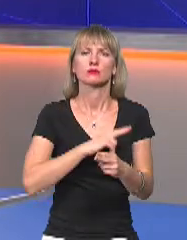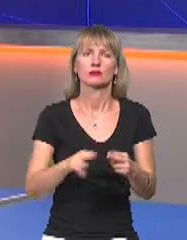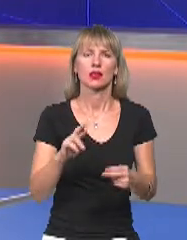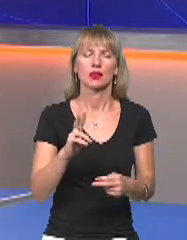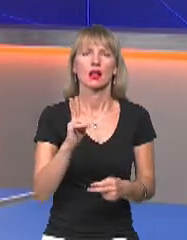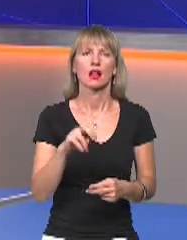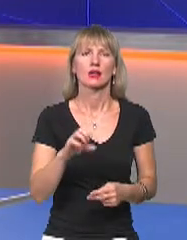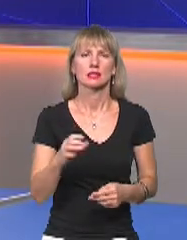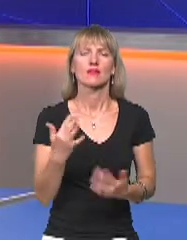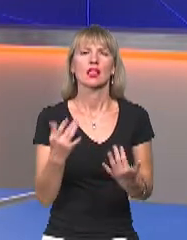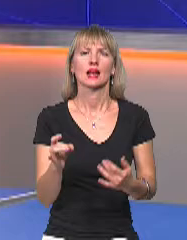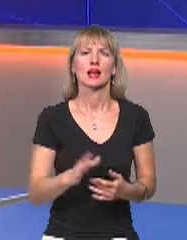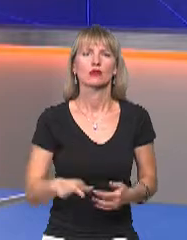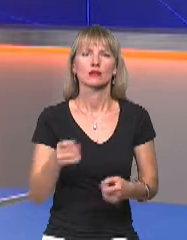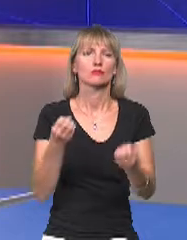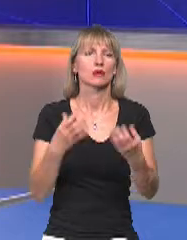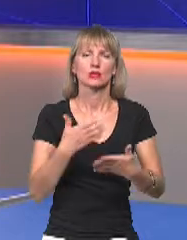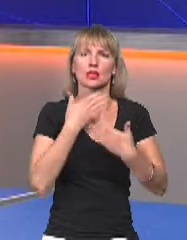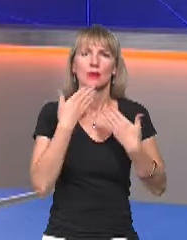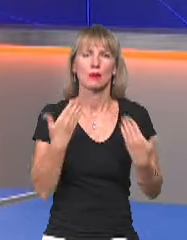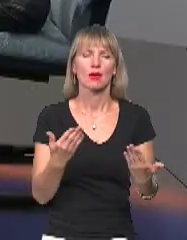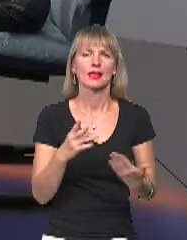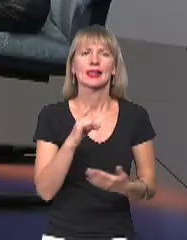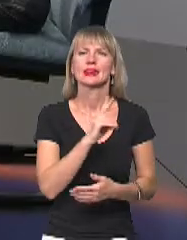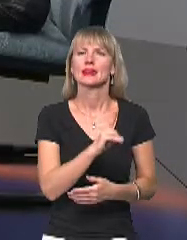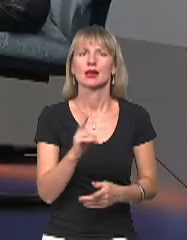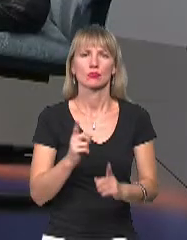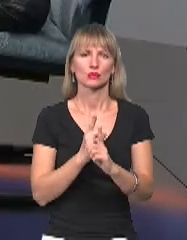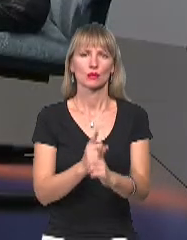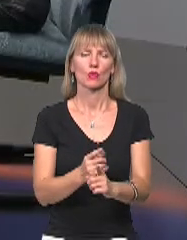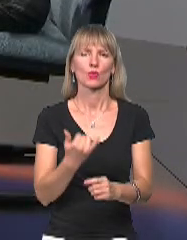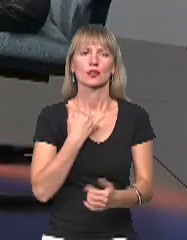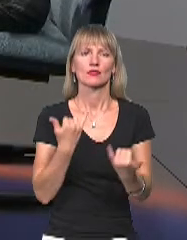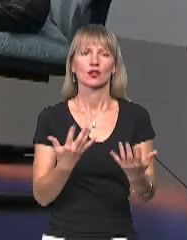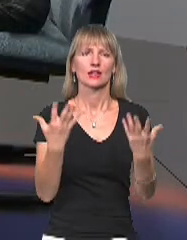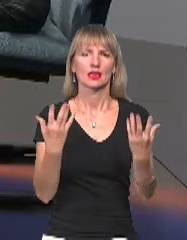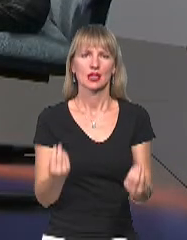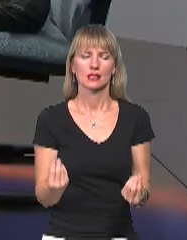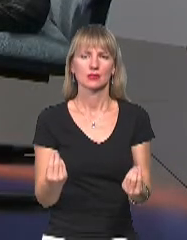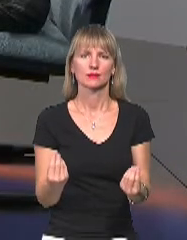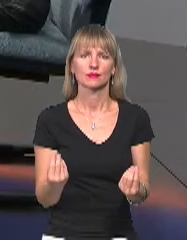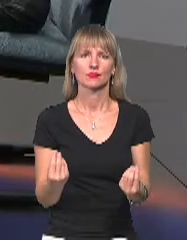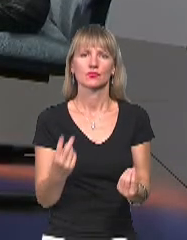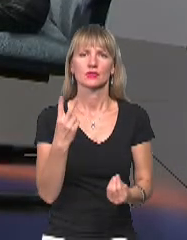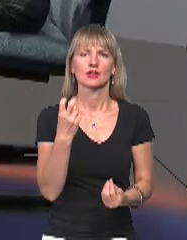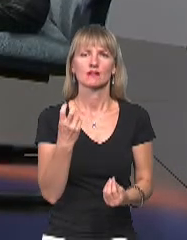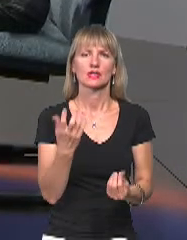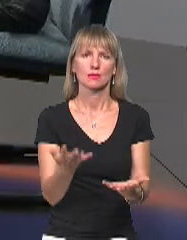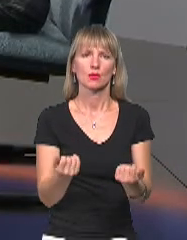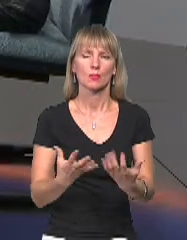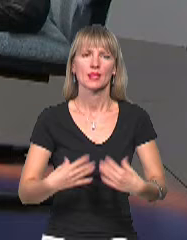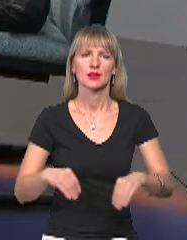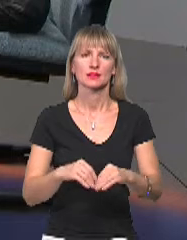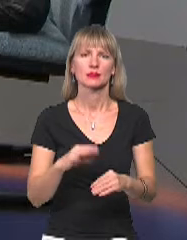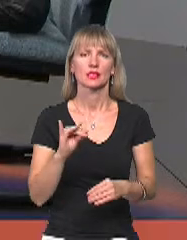клас. Уже в деяких районах їх просто немає. Нікому супроводжувати. У нас на сьогоднішній день 200 прийомних сімей